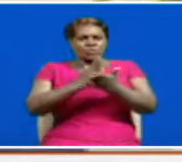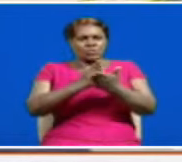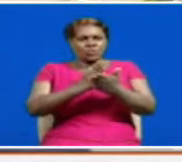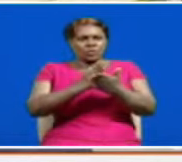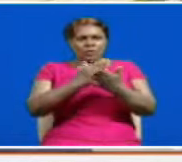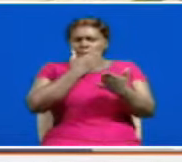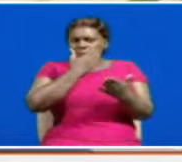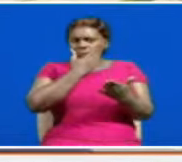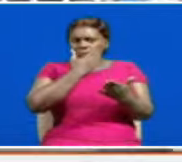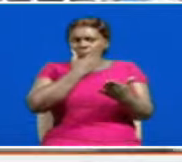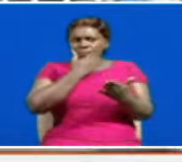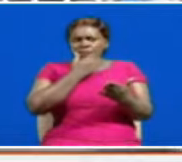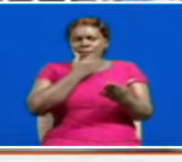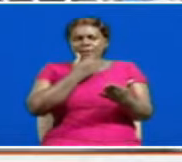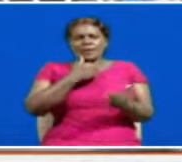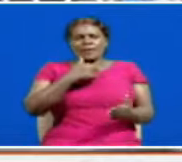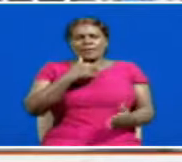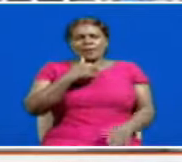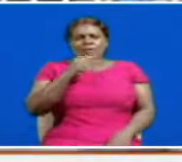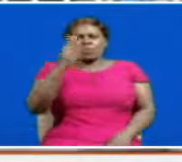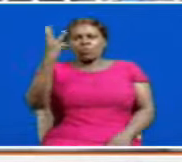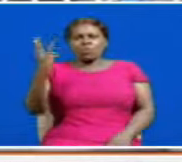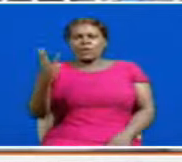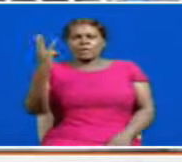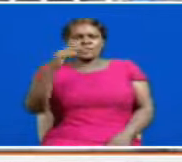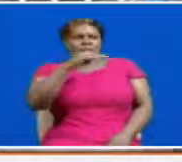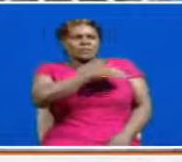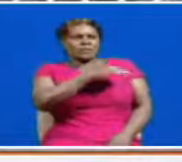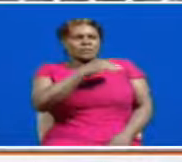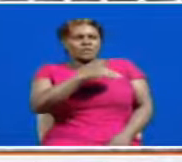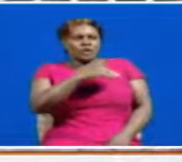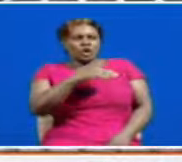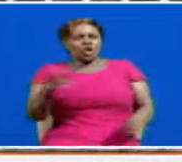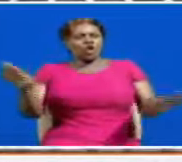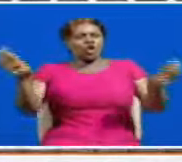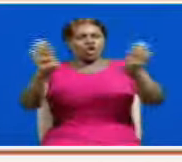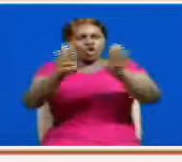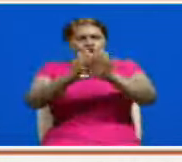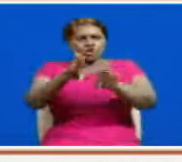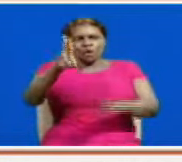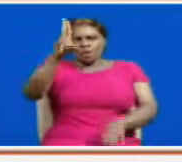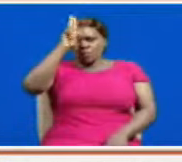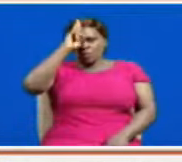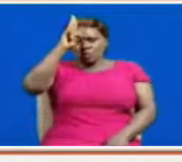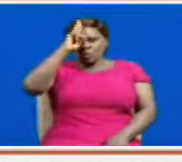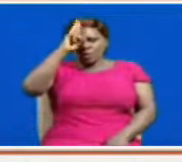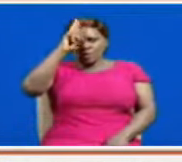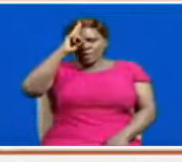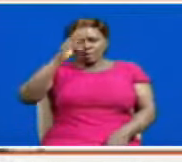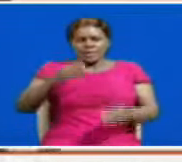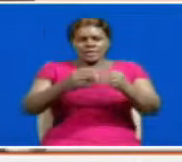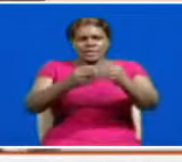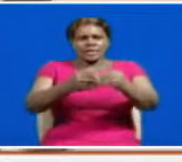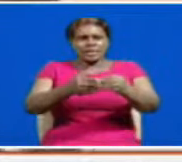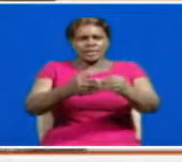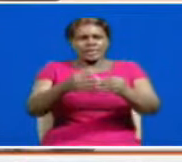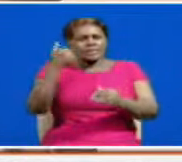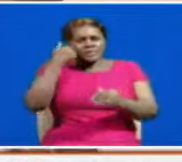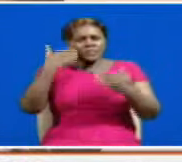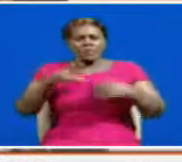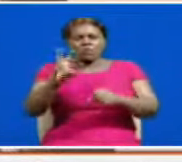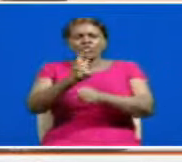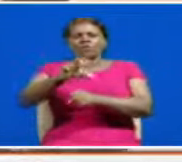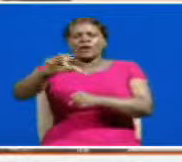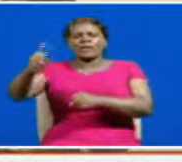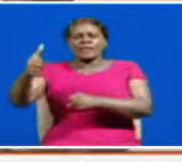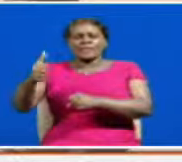doing her own work at the hospital. Jumatano jioni hospitali hii ilibaki kufungwa, askari wa kaunti wakielekeza wagonjwa kutafuta huduma